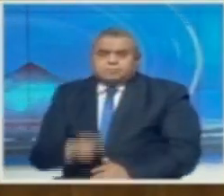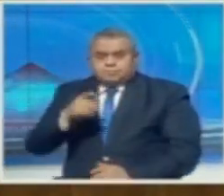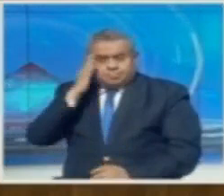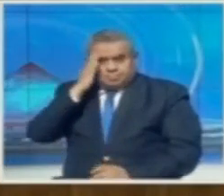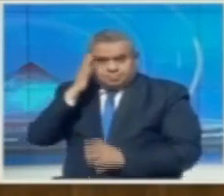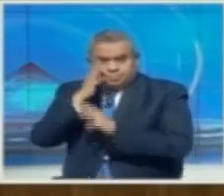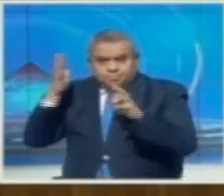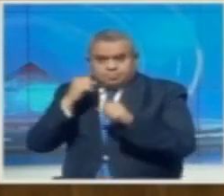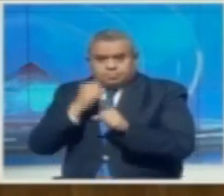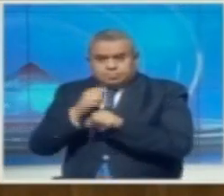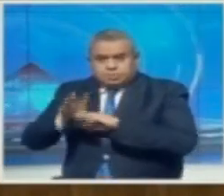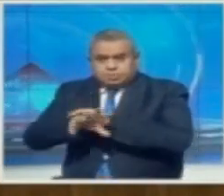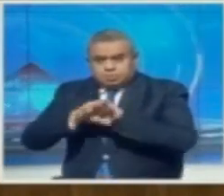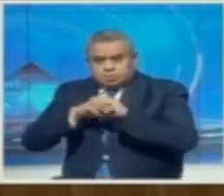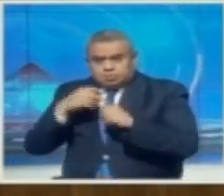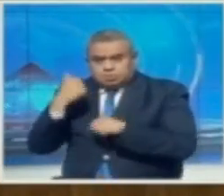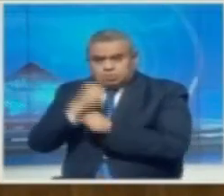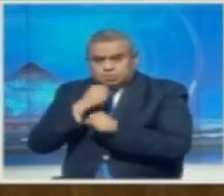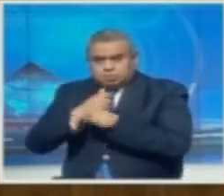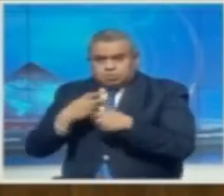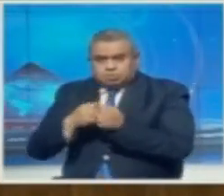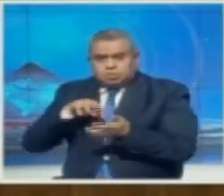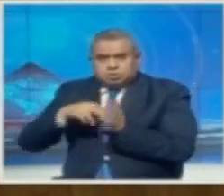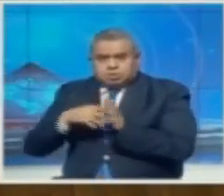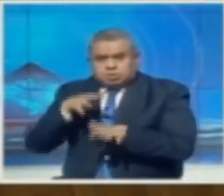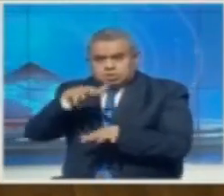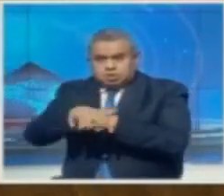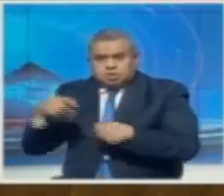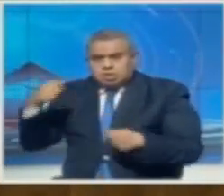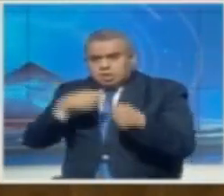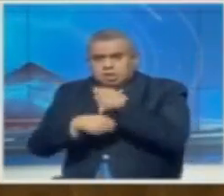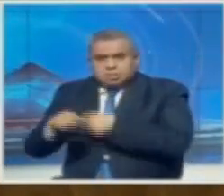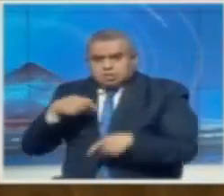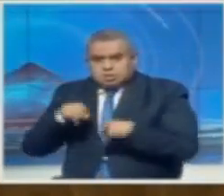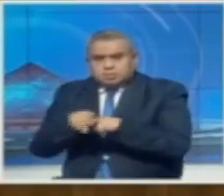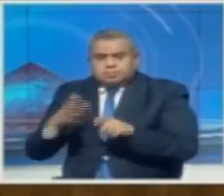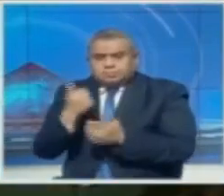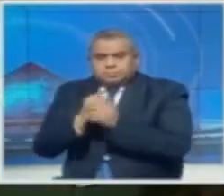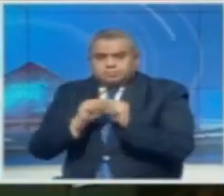ذلك ضرورة لتنويع وتكثيف تعاوننا الاقتصادي البيئي.